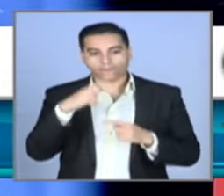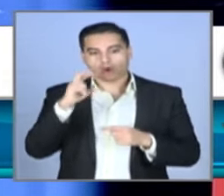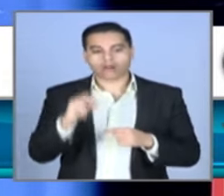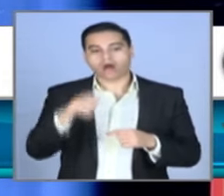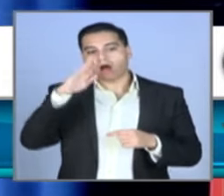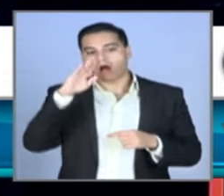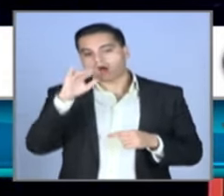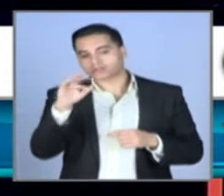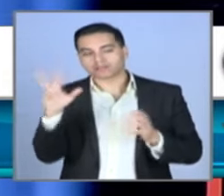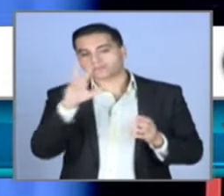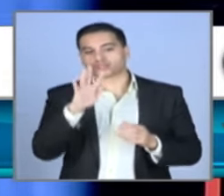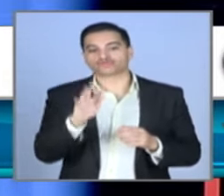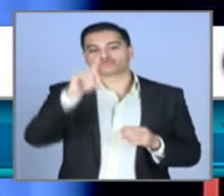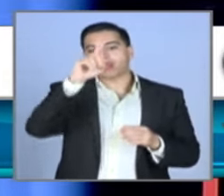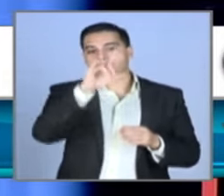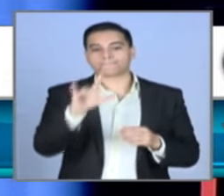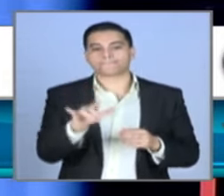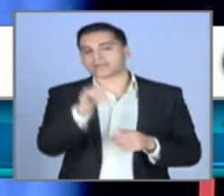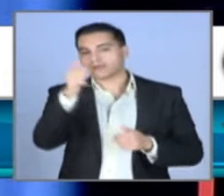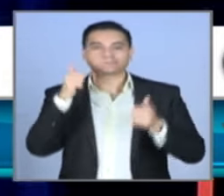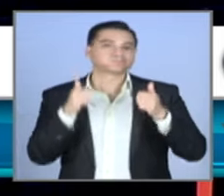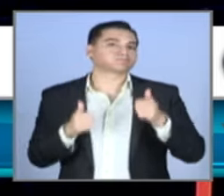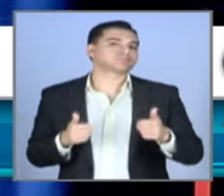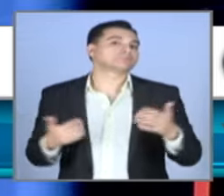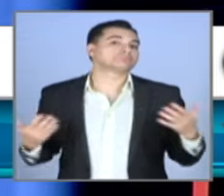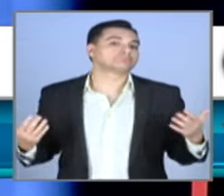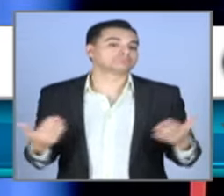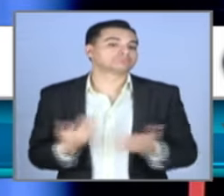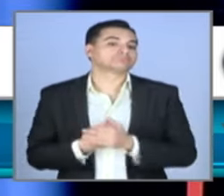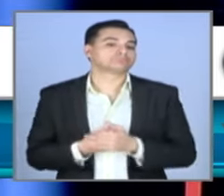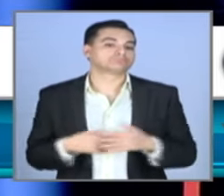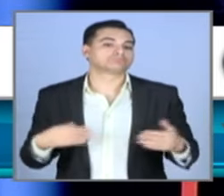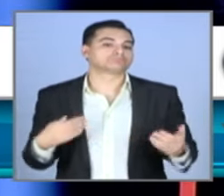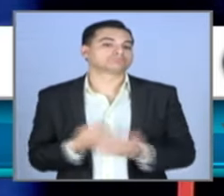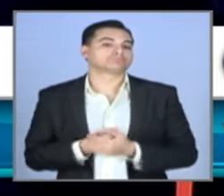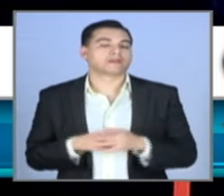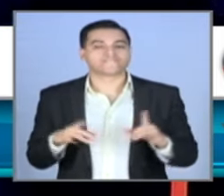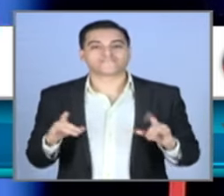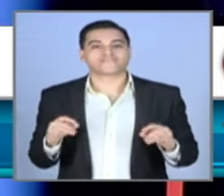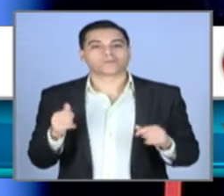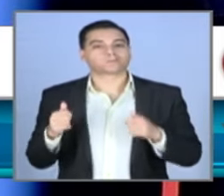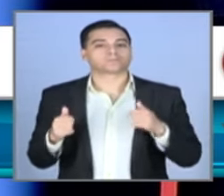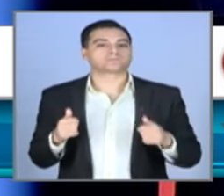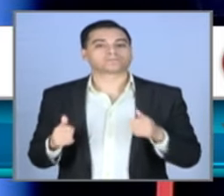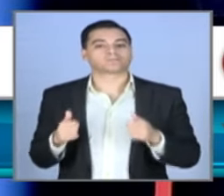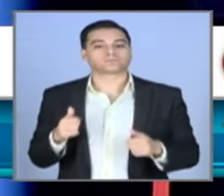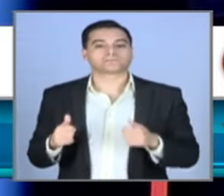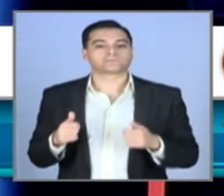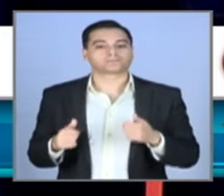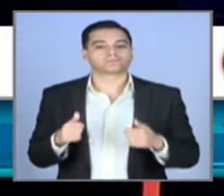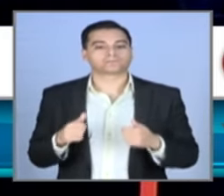خليل مطران، أبو القاسم الشابي. 50-50.